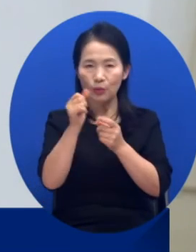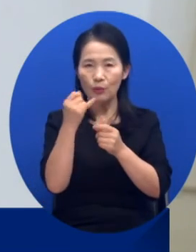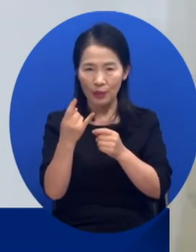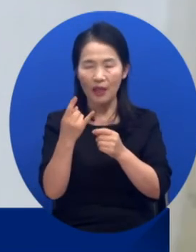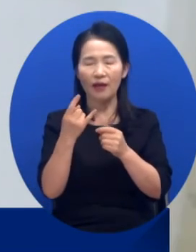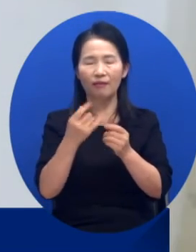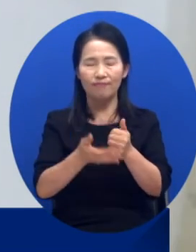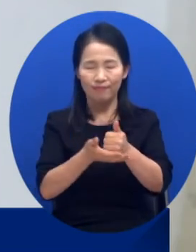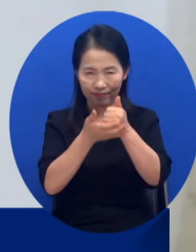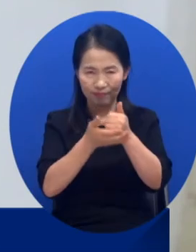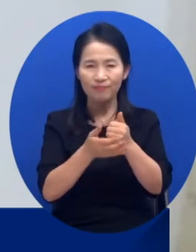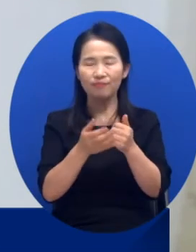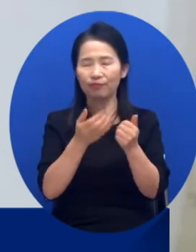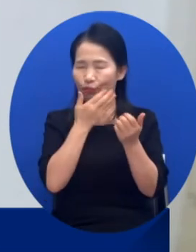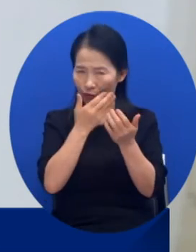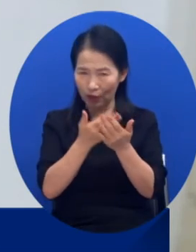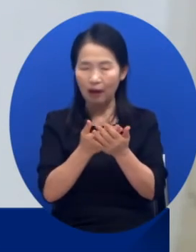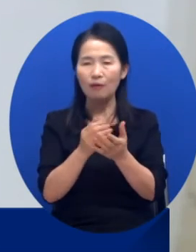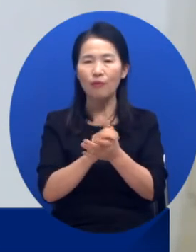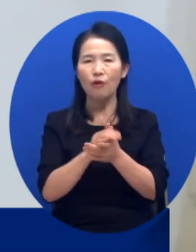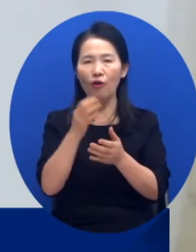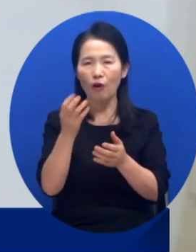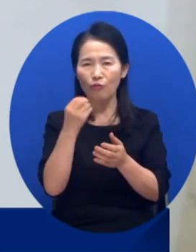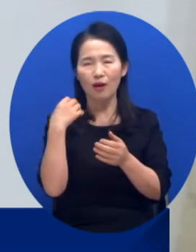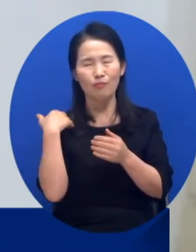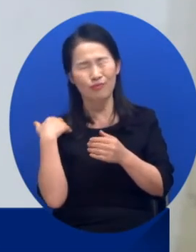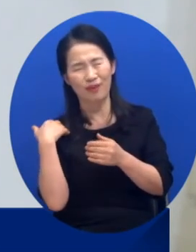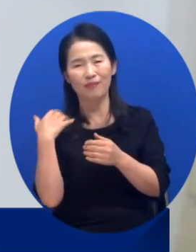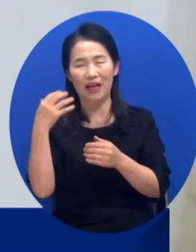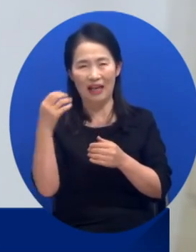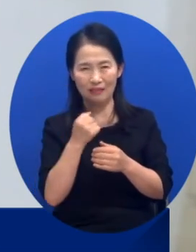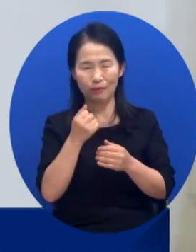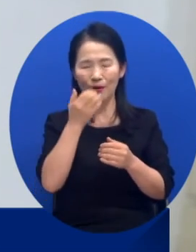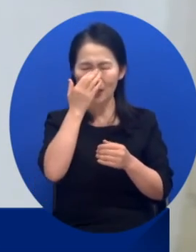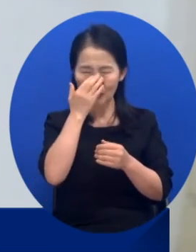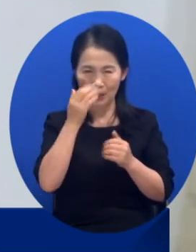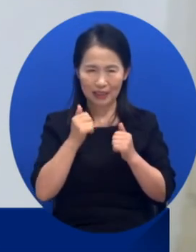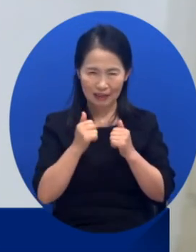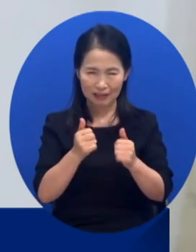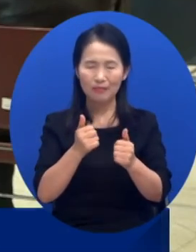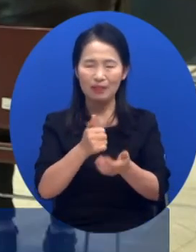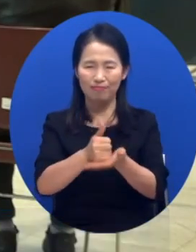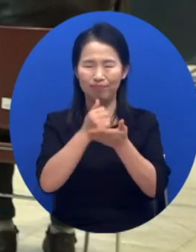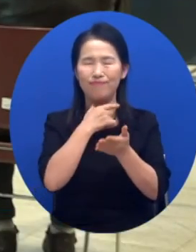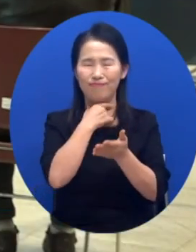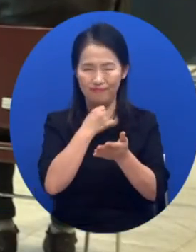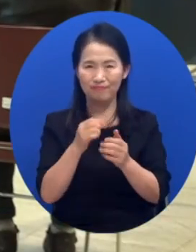중요하겠고요. 거룩한 부담으로 받고 겸손하게 열심으로 하려고 합니다.